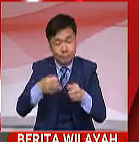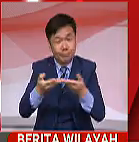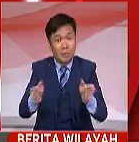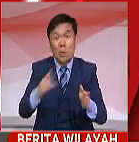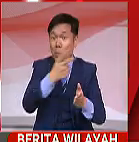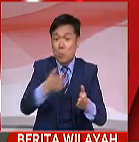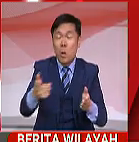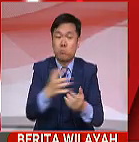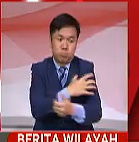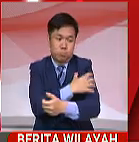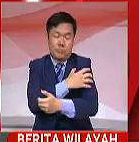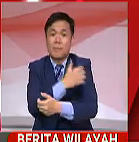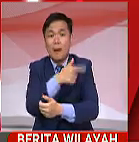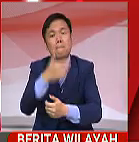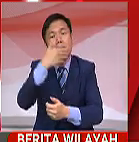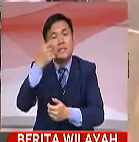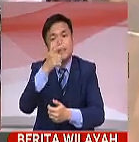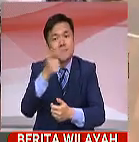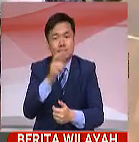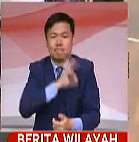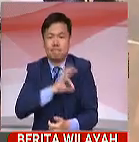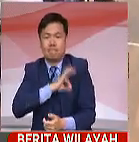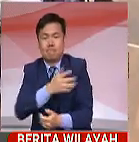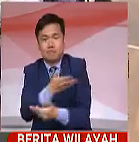kehidupan masyarakat dalam setiap aspek.